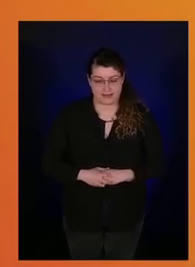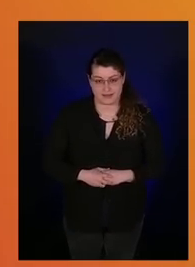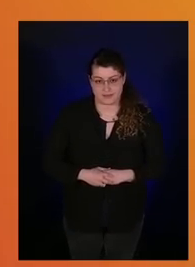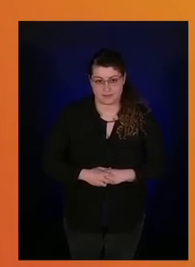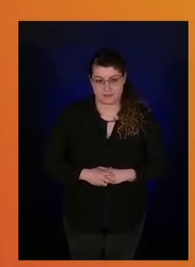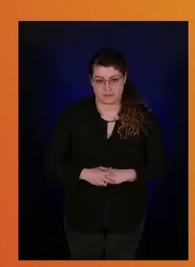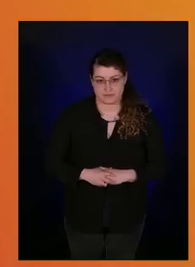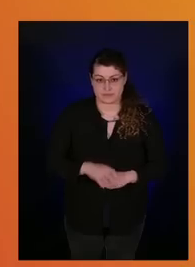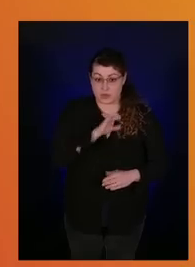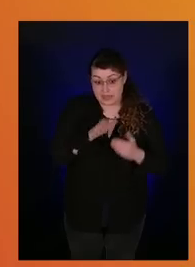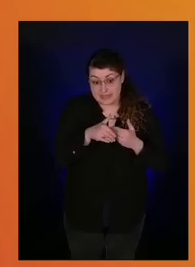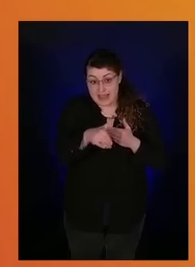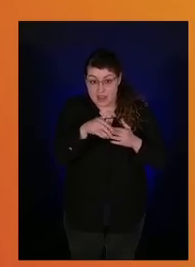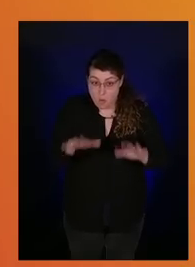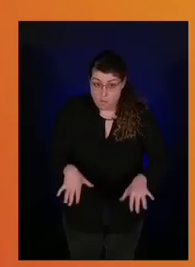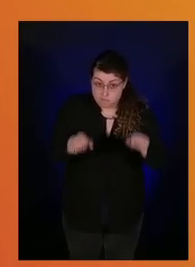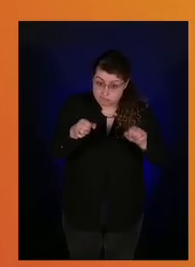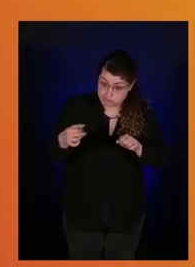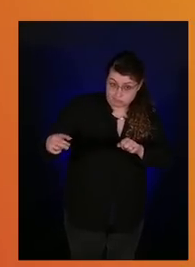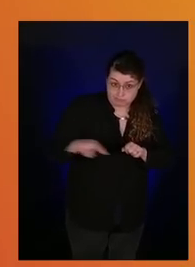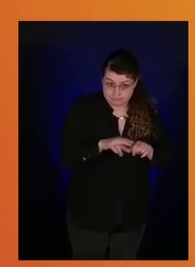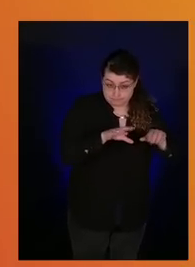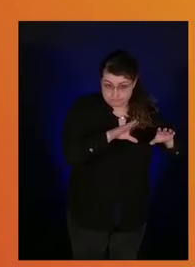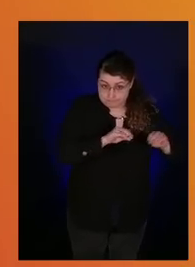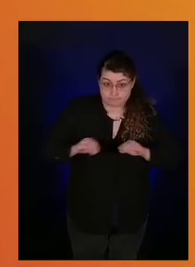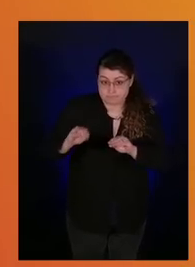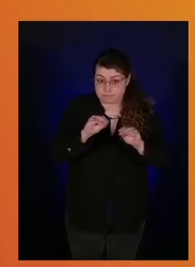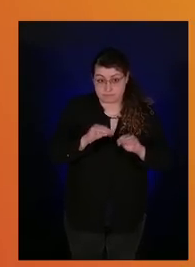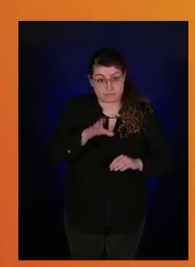On essaie de reprendre place en silence, s'il vous plaît.